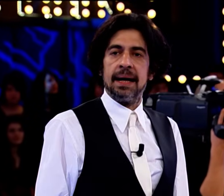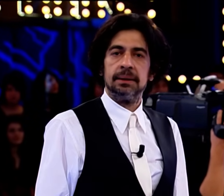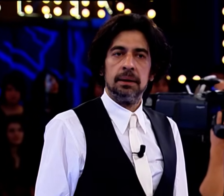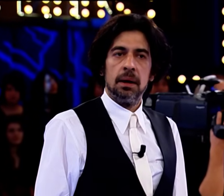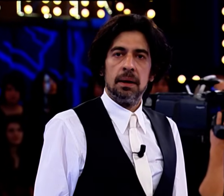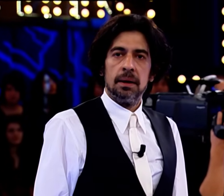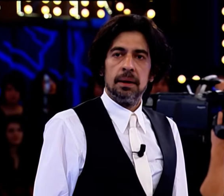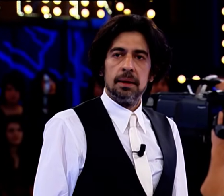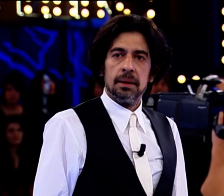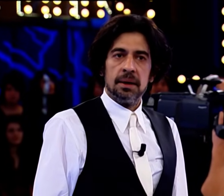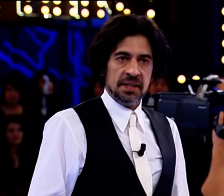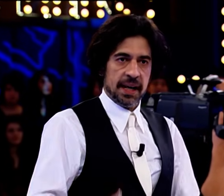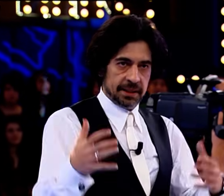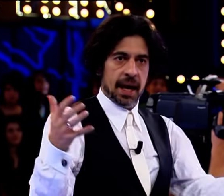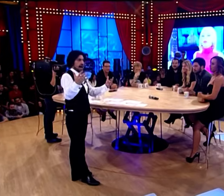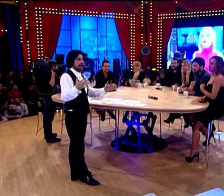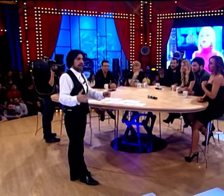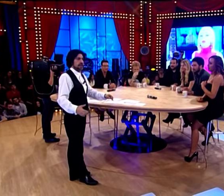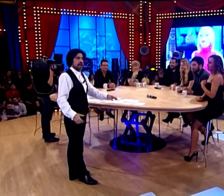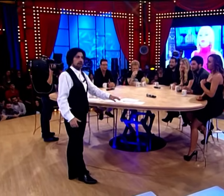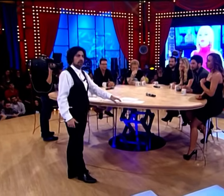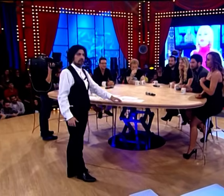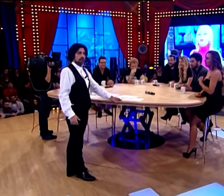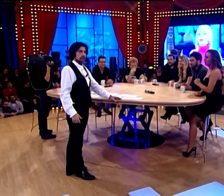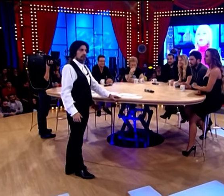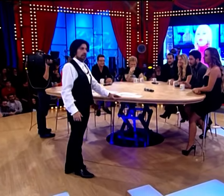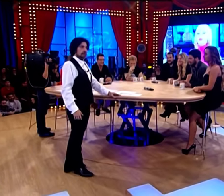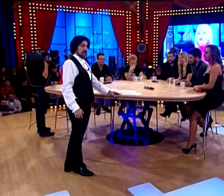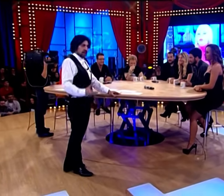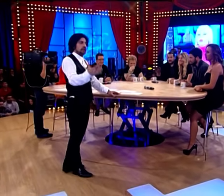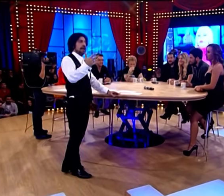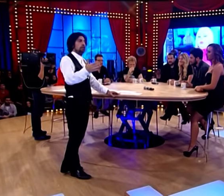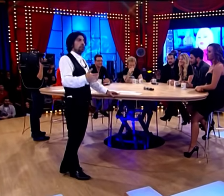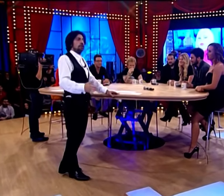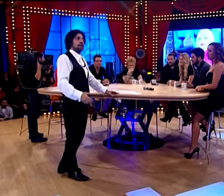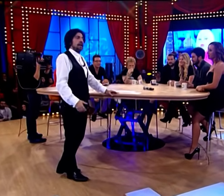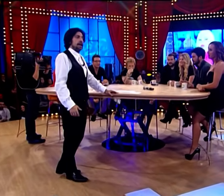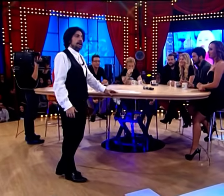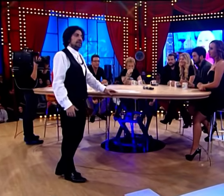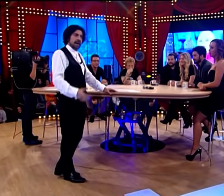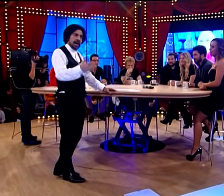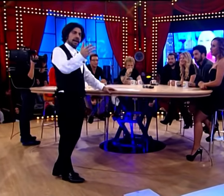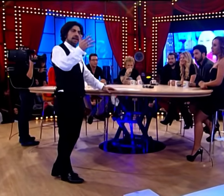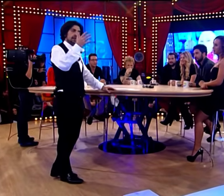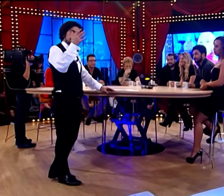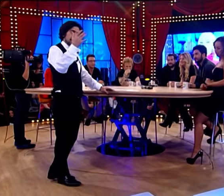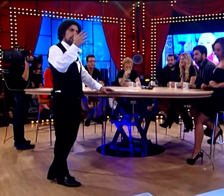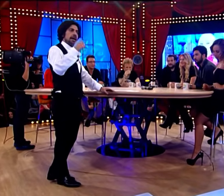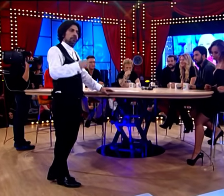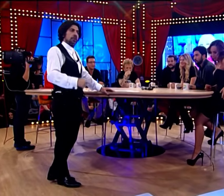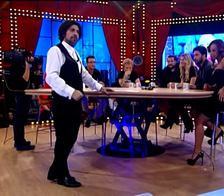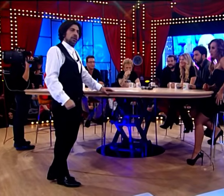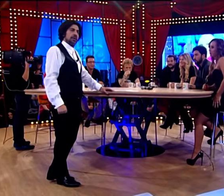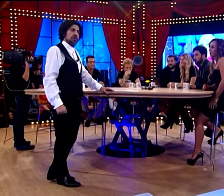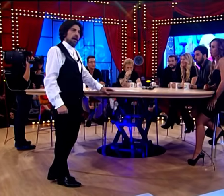yapılsa... İnsan ne hale gelir yahu? Ne güzel programlar yapar, ne yararlı, ne